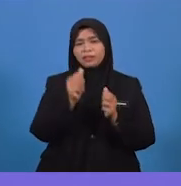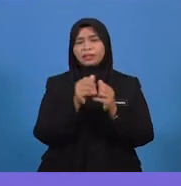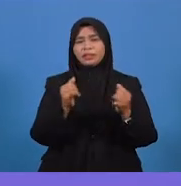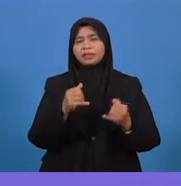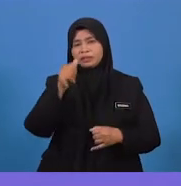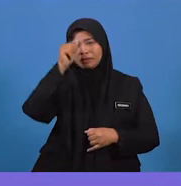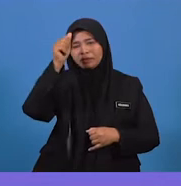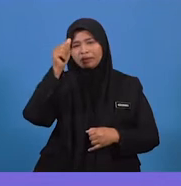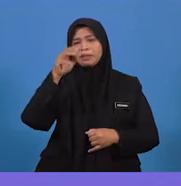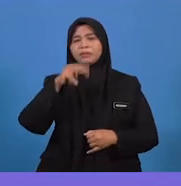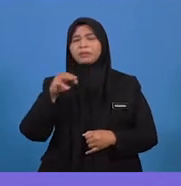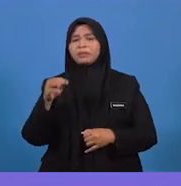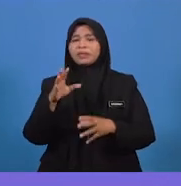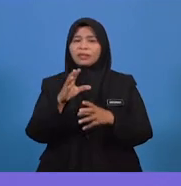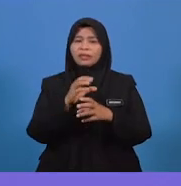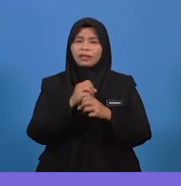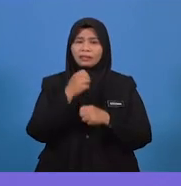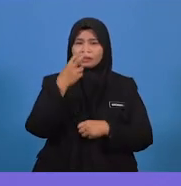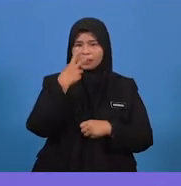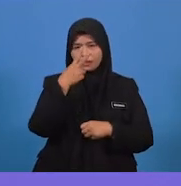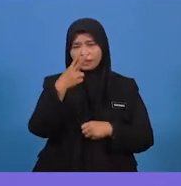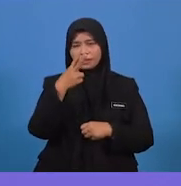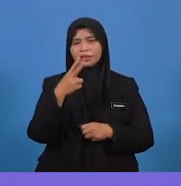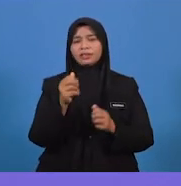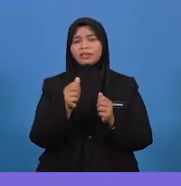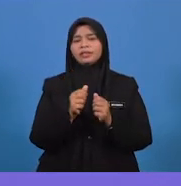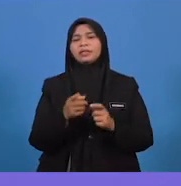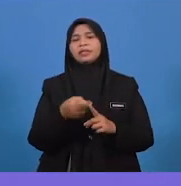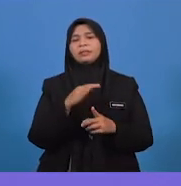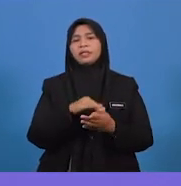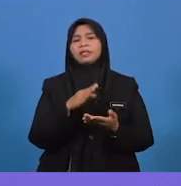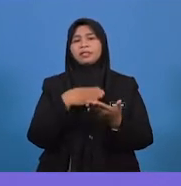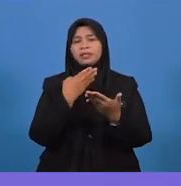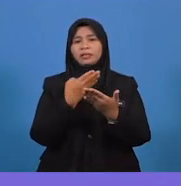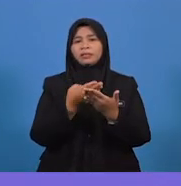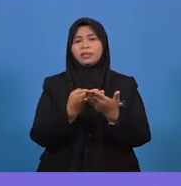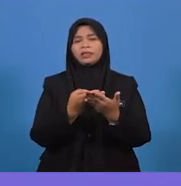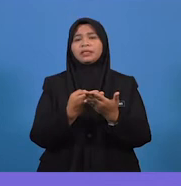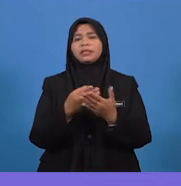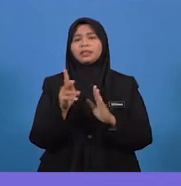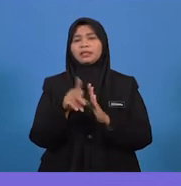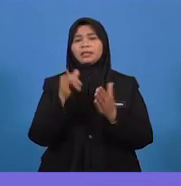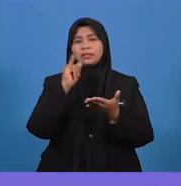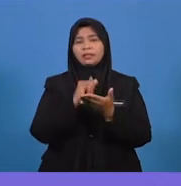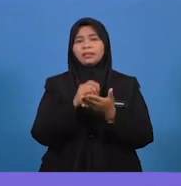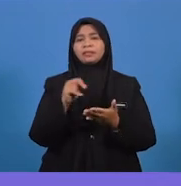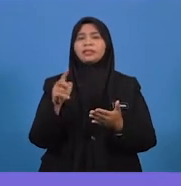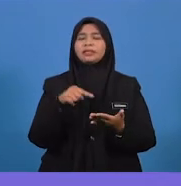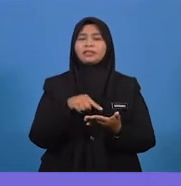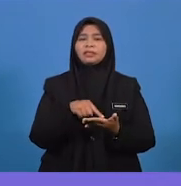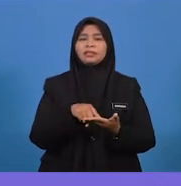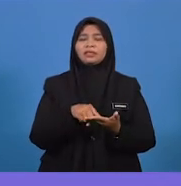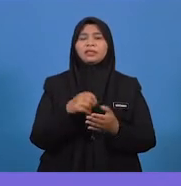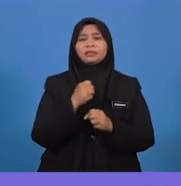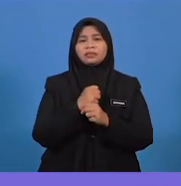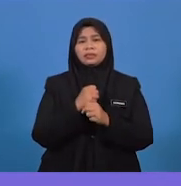Alhamdulillah, insya-Allah murid-murid dapat melihat hikmah dan kebaikan daripada keimanan kita terhadap